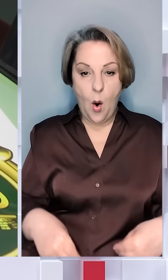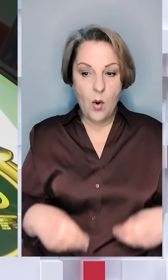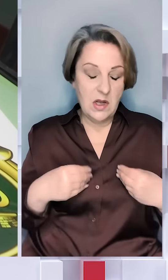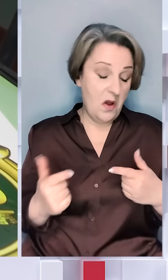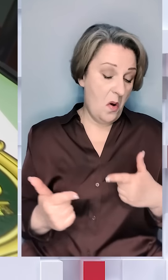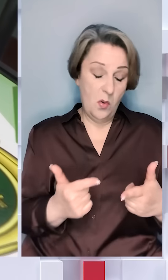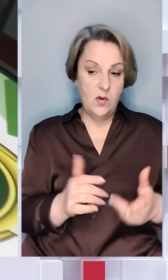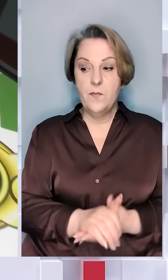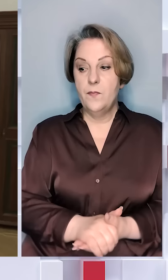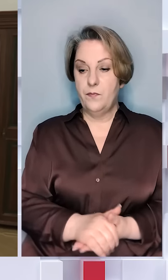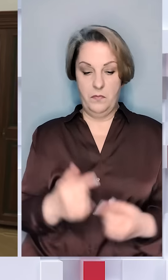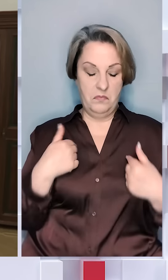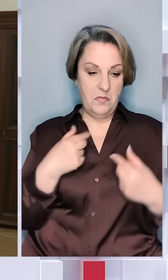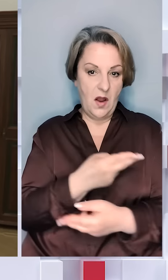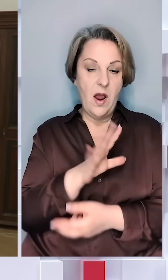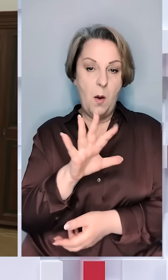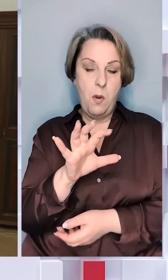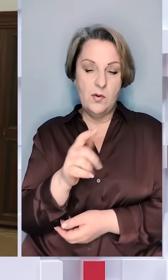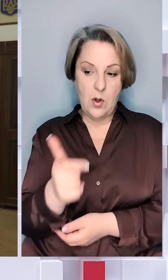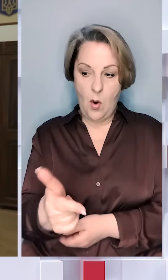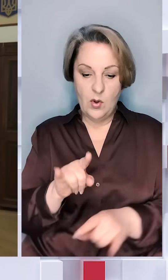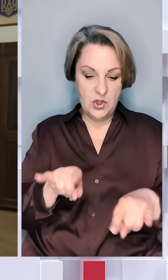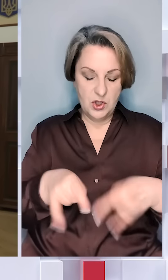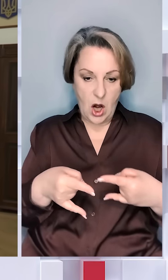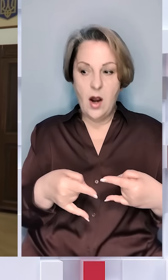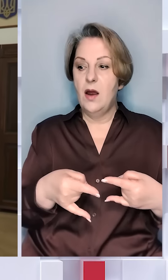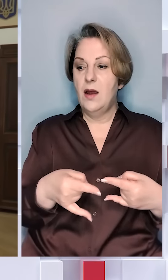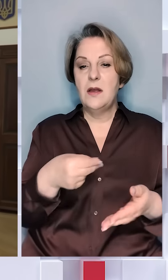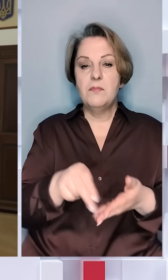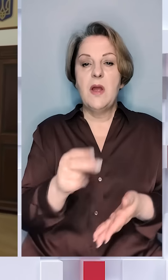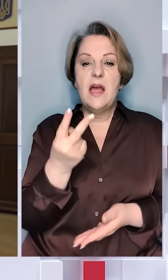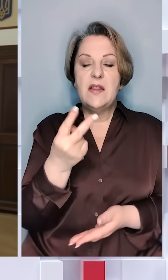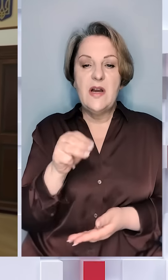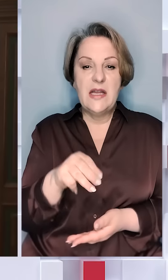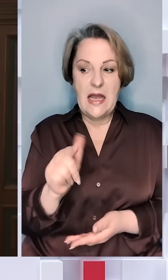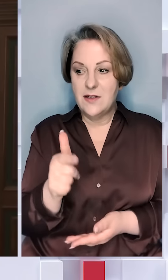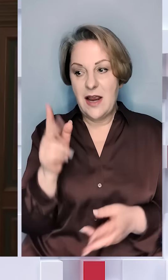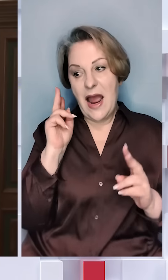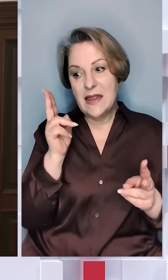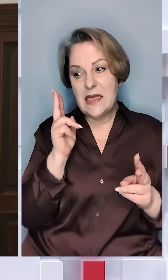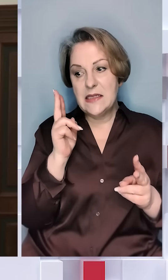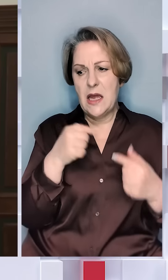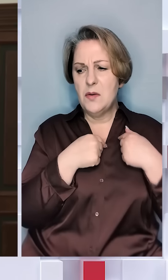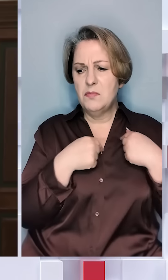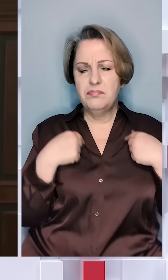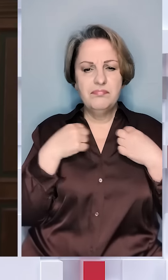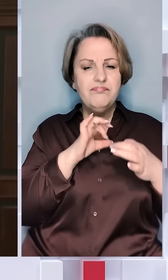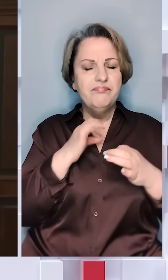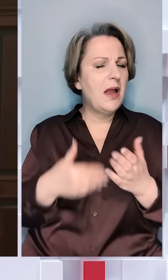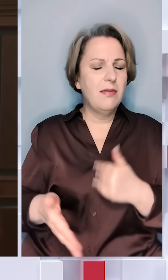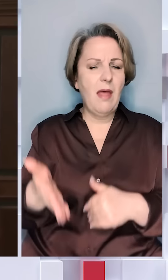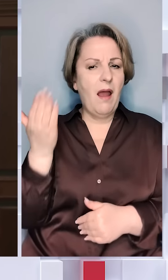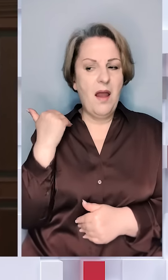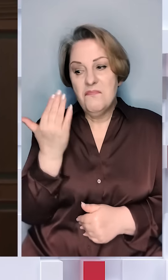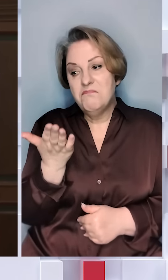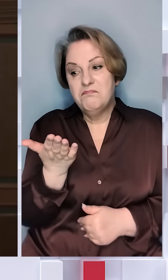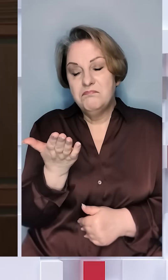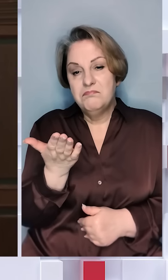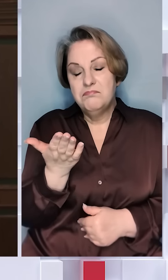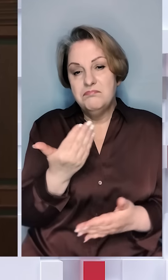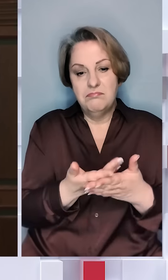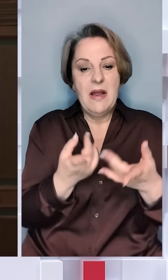одягу готовий. В цю взяв 500 гривень. Штани брав 2000 гривень. Не знаю, це він давно в мене, тому